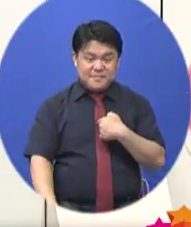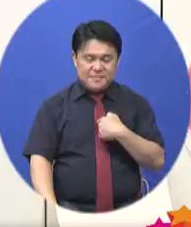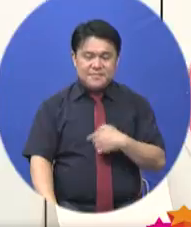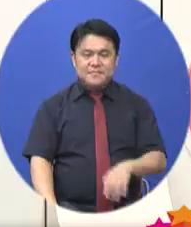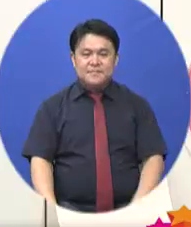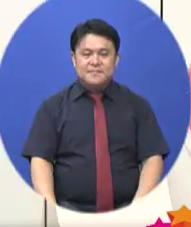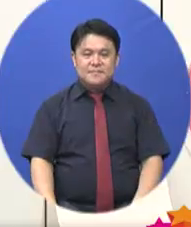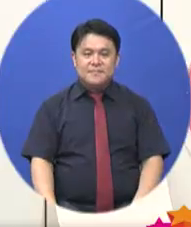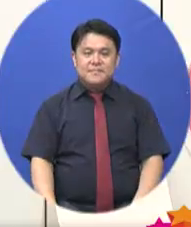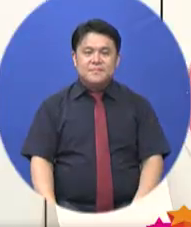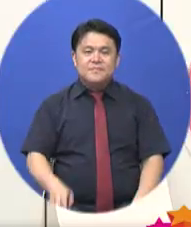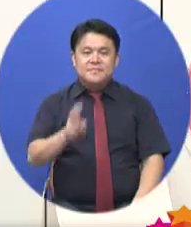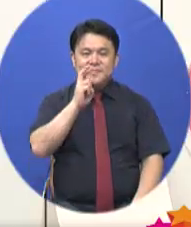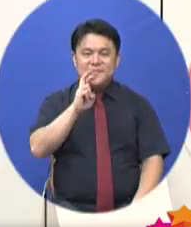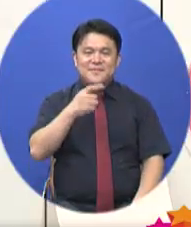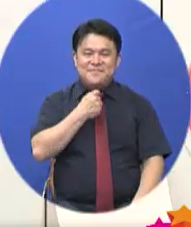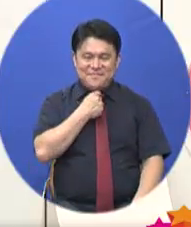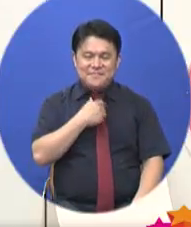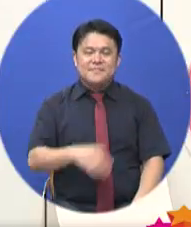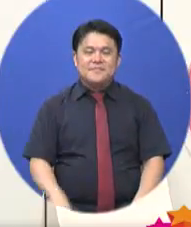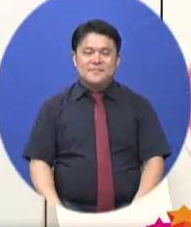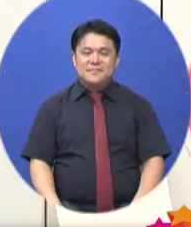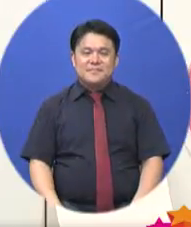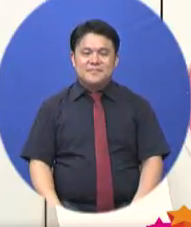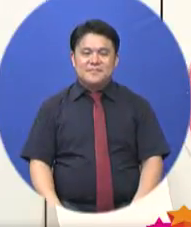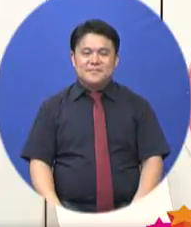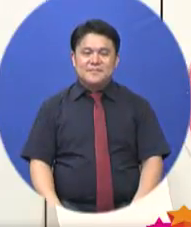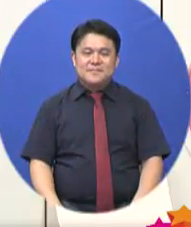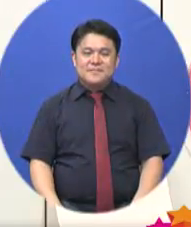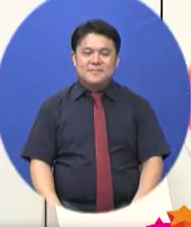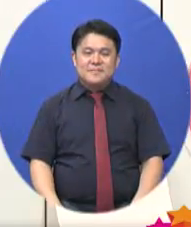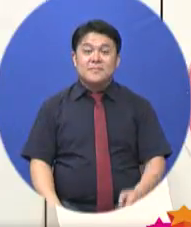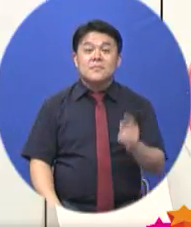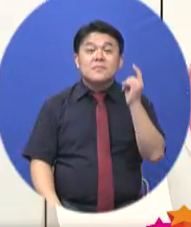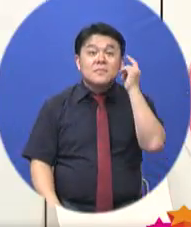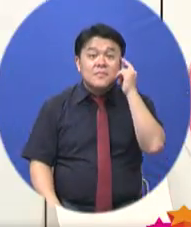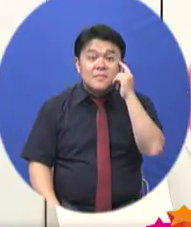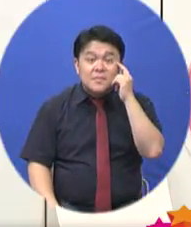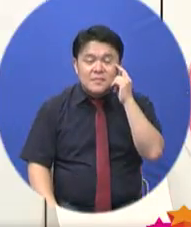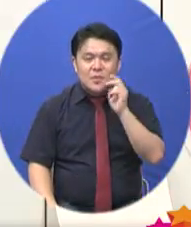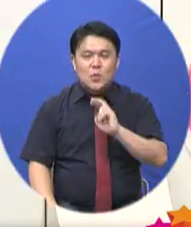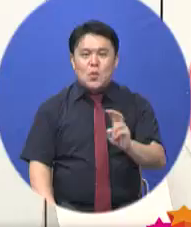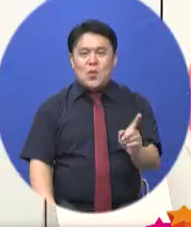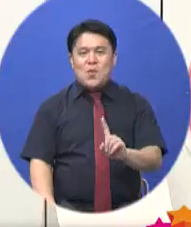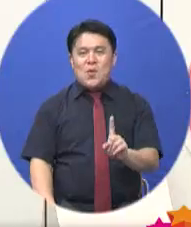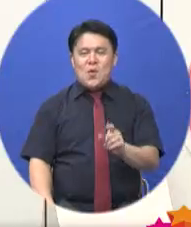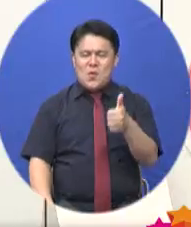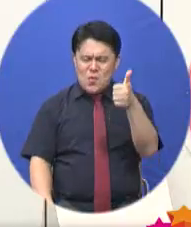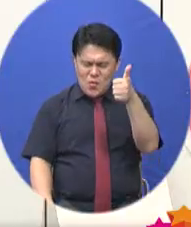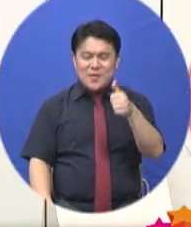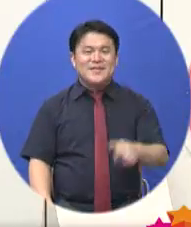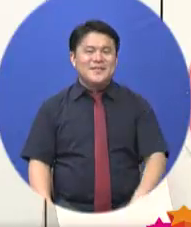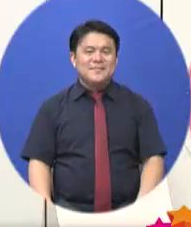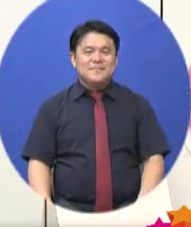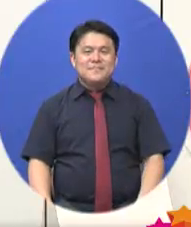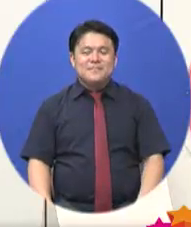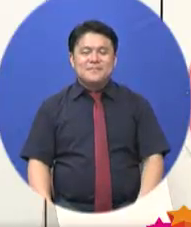나더라도 노래할 거예요. 아. 왜냐하면 노래는 얼마나 좋습니까?